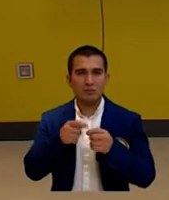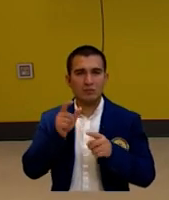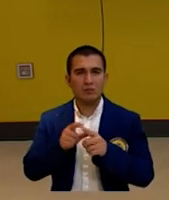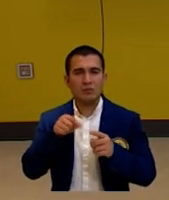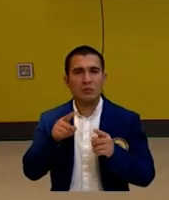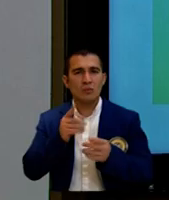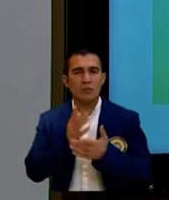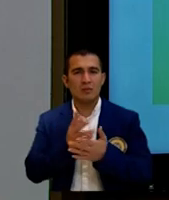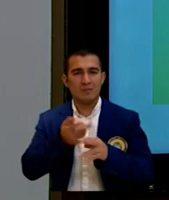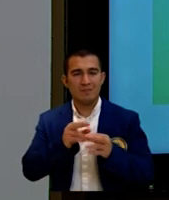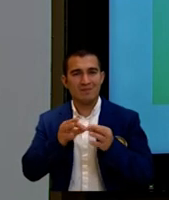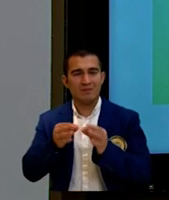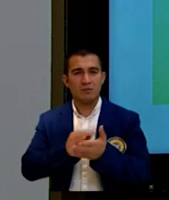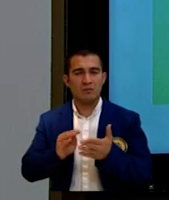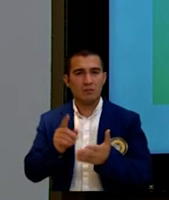yozing.